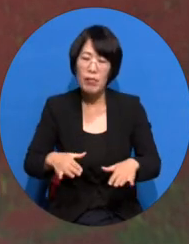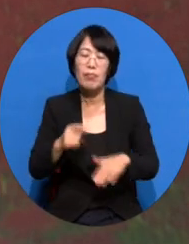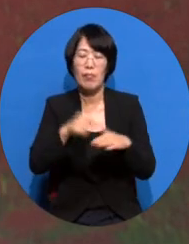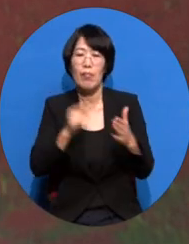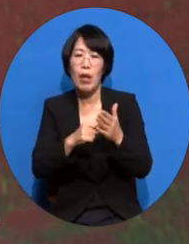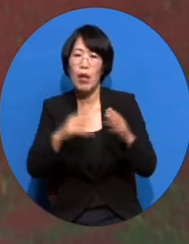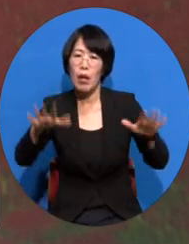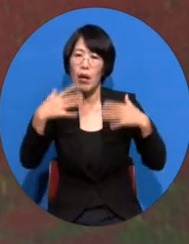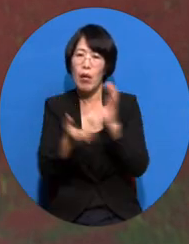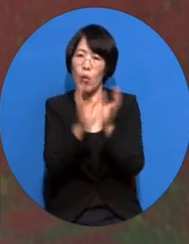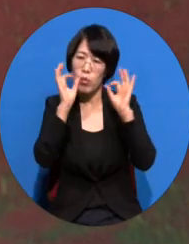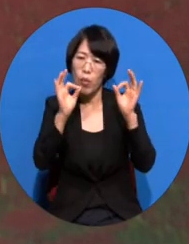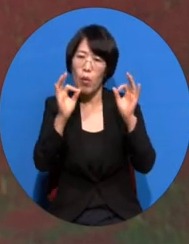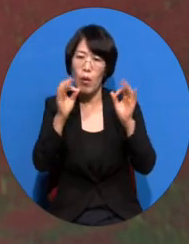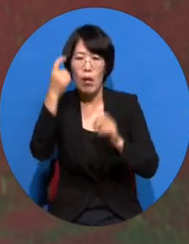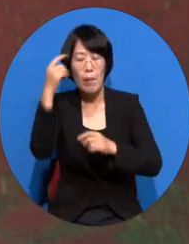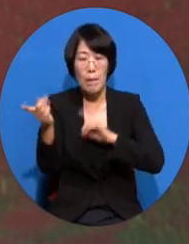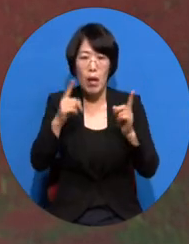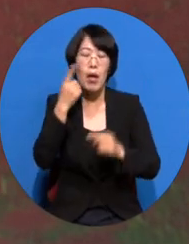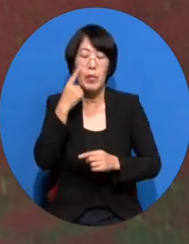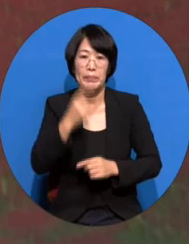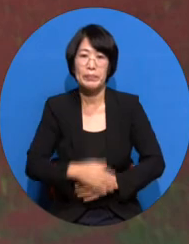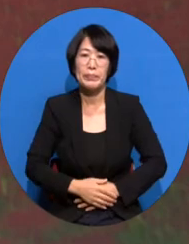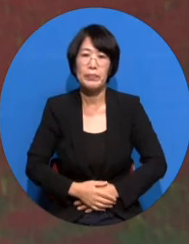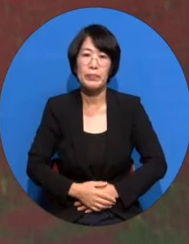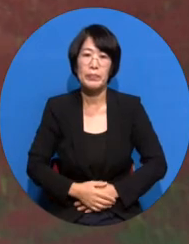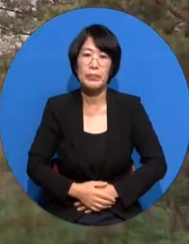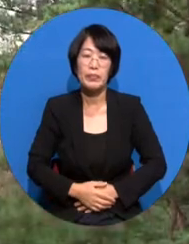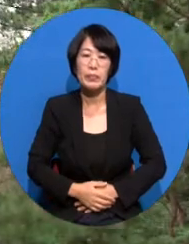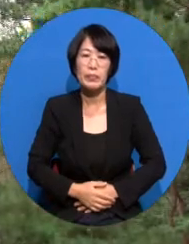보며 달래보는 것도 좋을 것 같습니다. 김혜원 기자입니다.